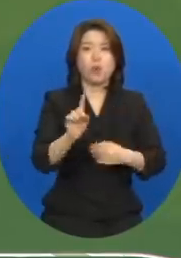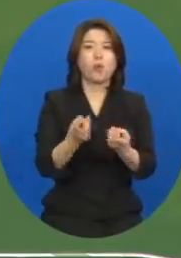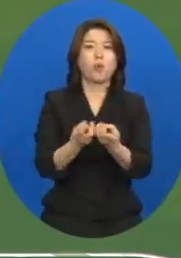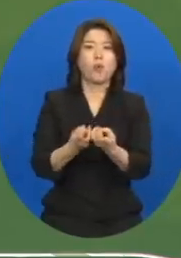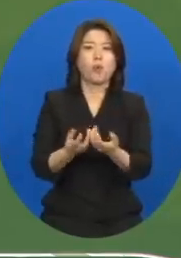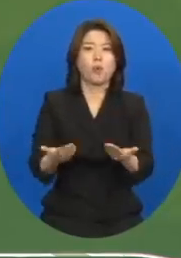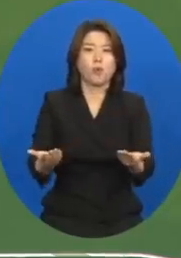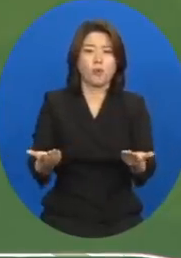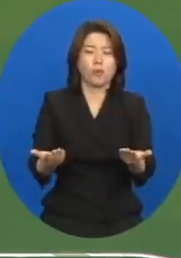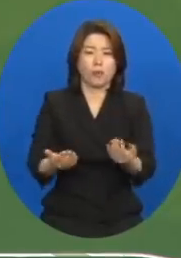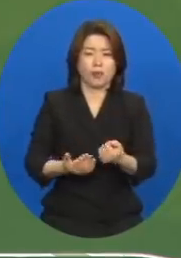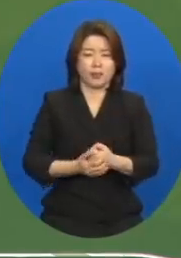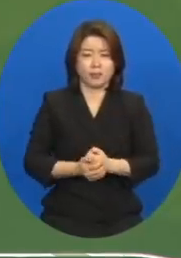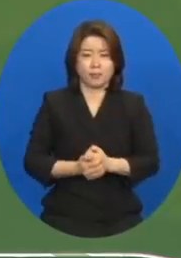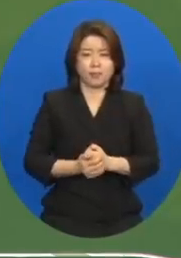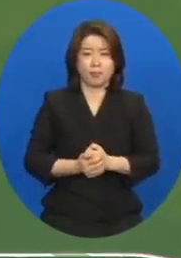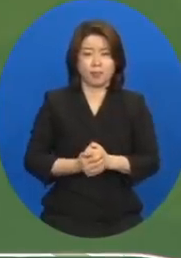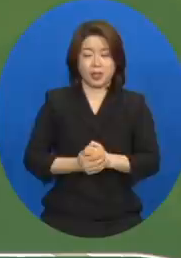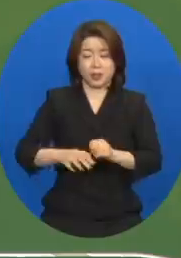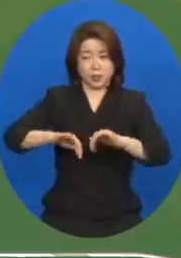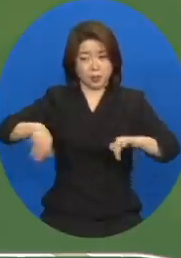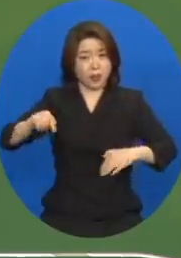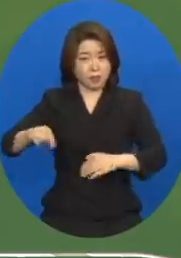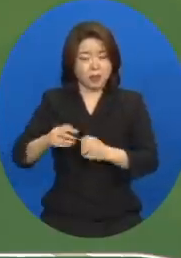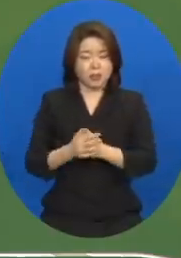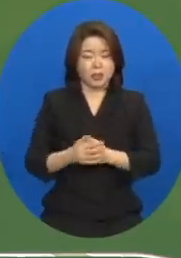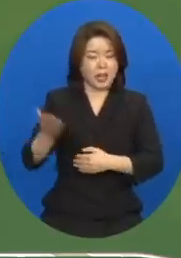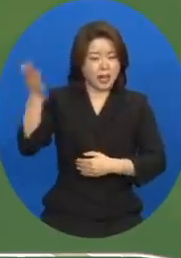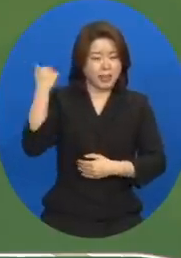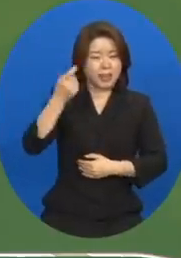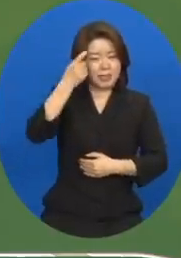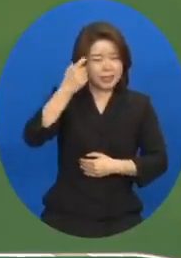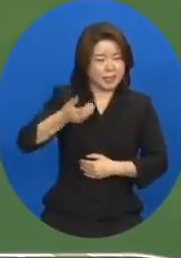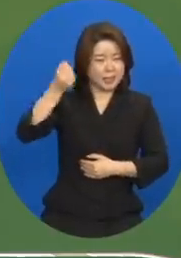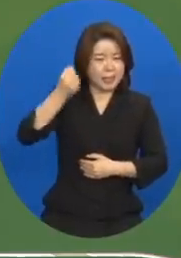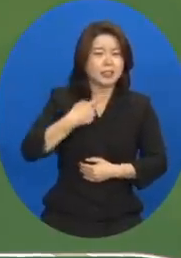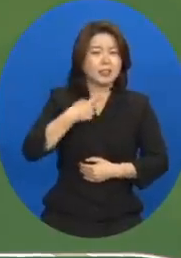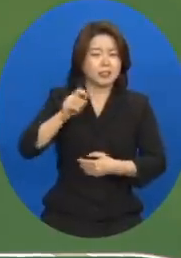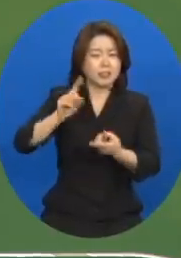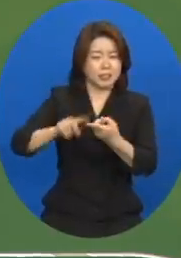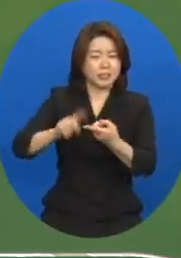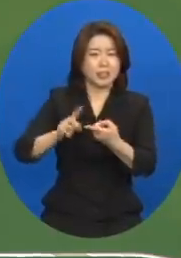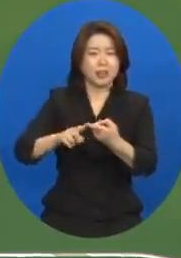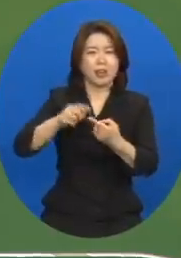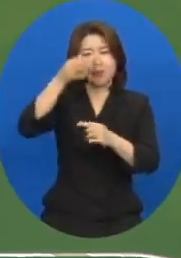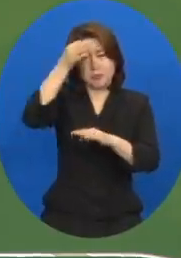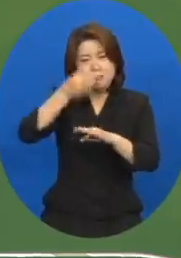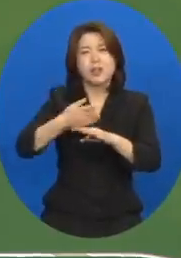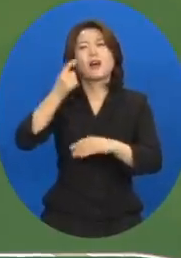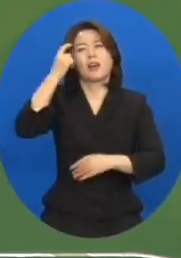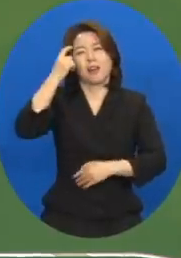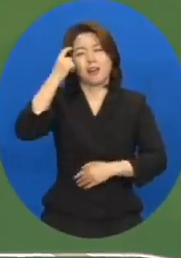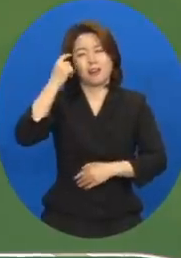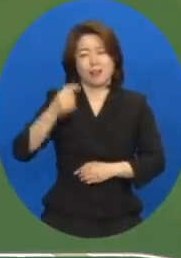뻔했냐는 거예요. 한편으로는 그랬던 생각을 가졌던 것 자체가 너무 미안하더라.